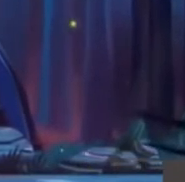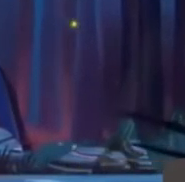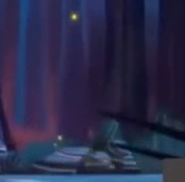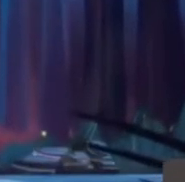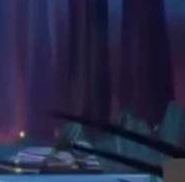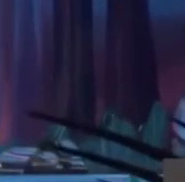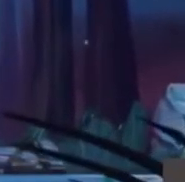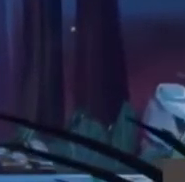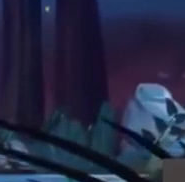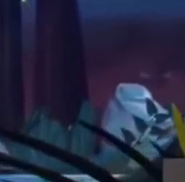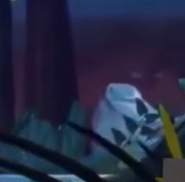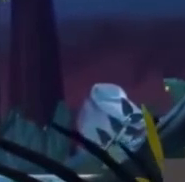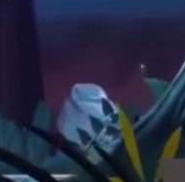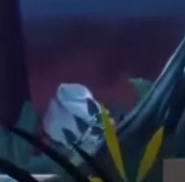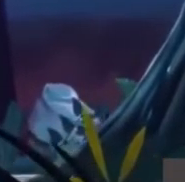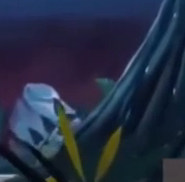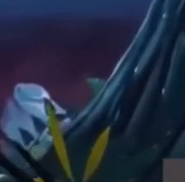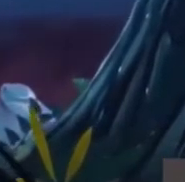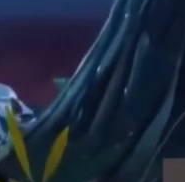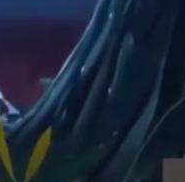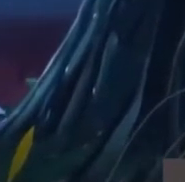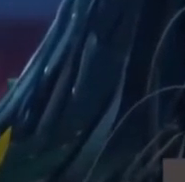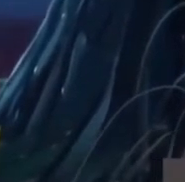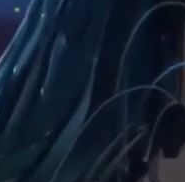نام جوعانين في جوعانين